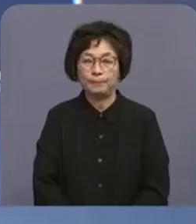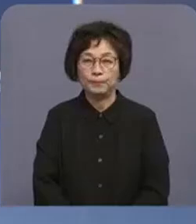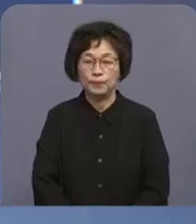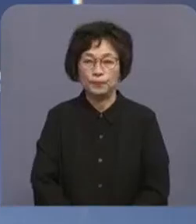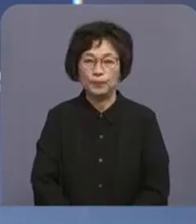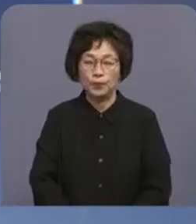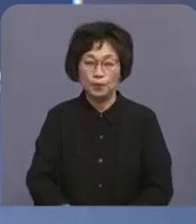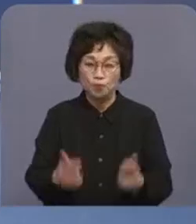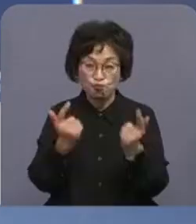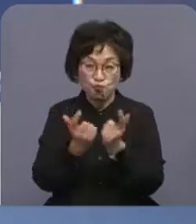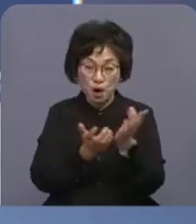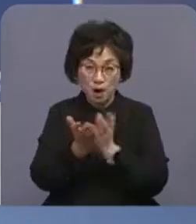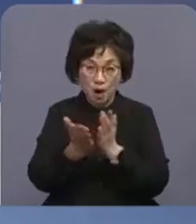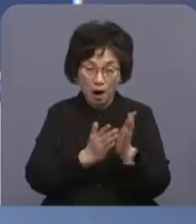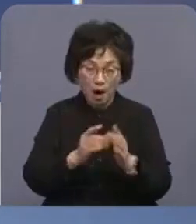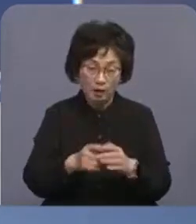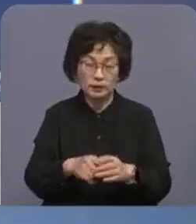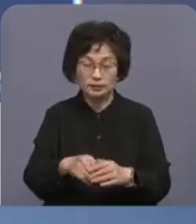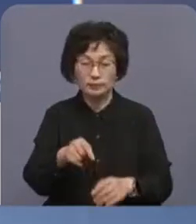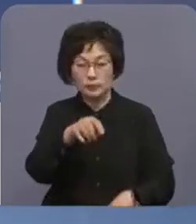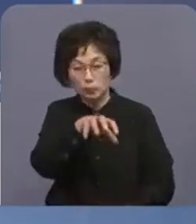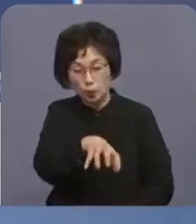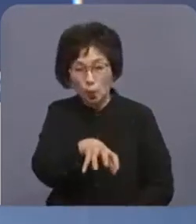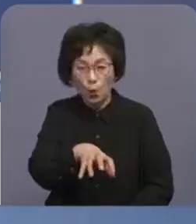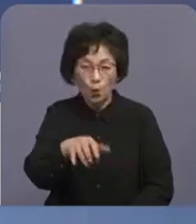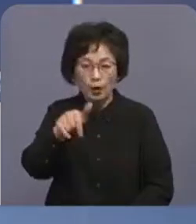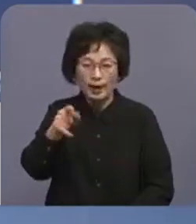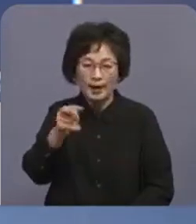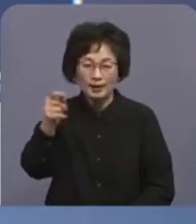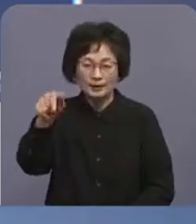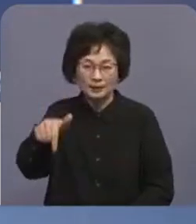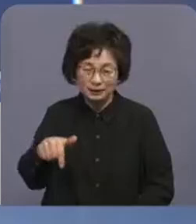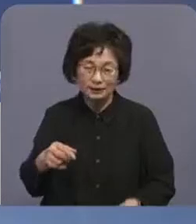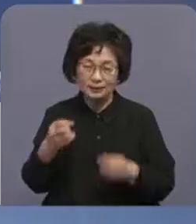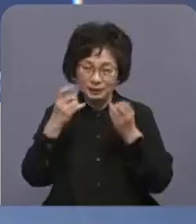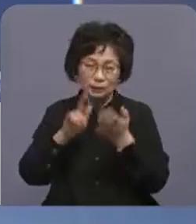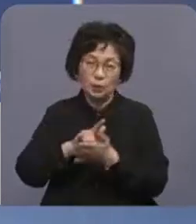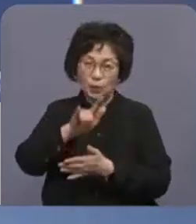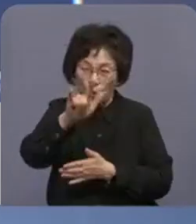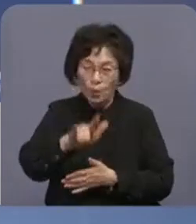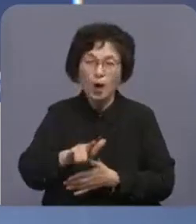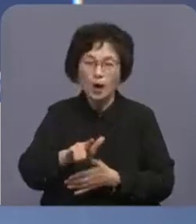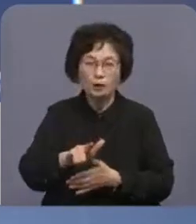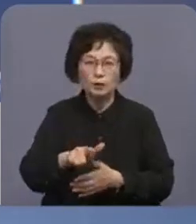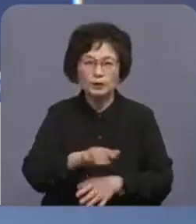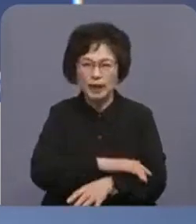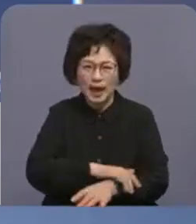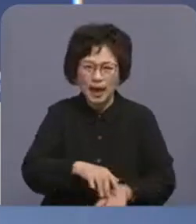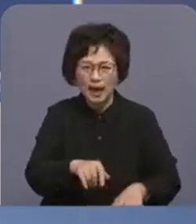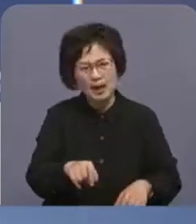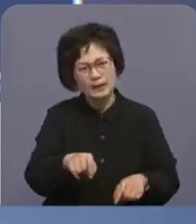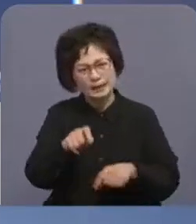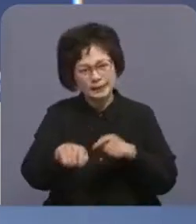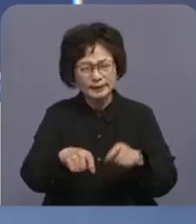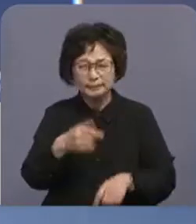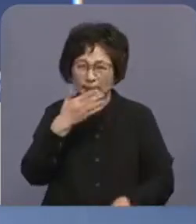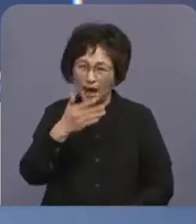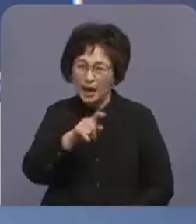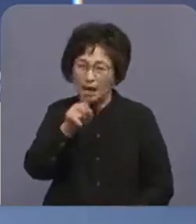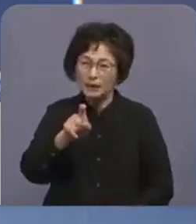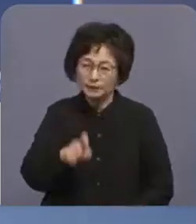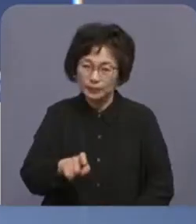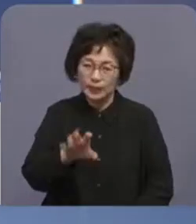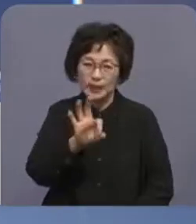자, 방금 보신 북항 재개발뿐만이 아닙니다. 가덕신공항 등 굵직한 현안도 차질 없이 추진될지도 걱정입니다.